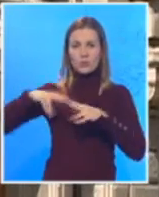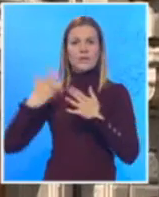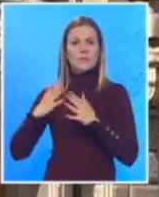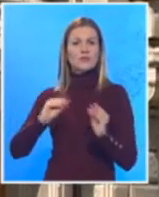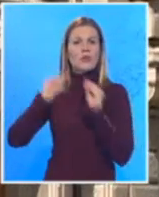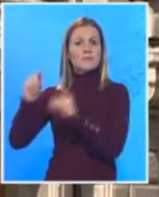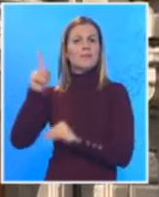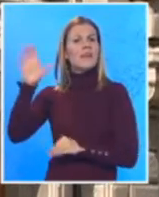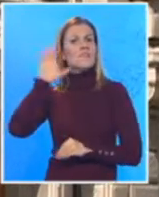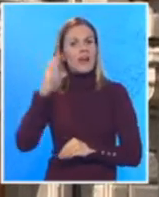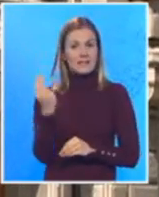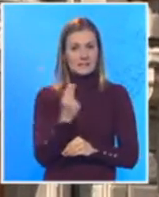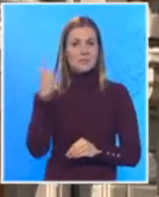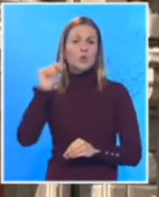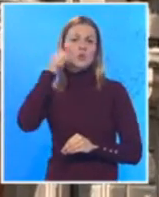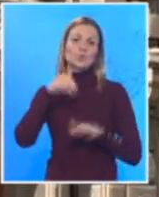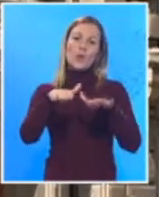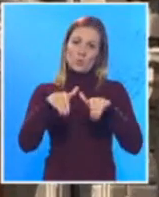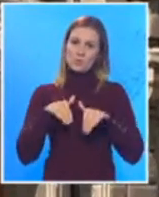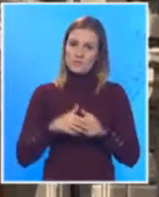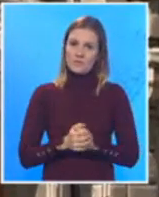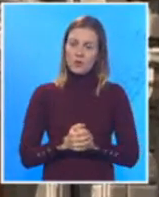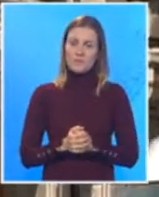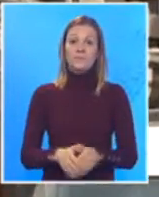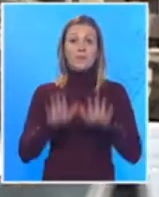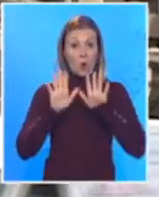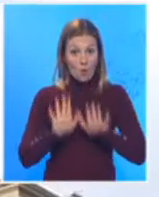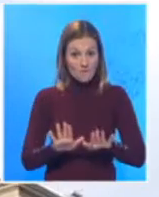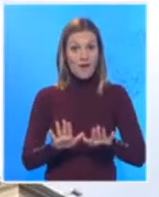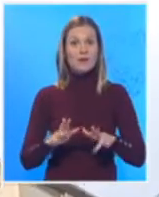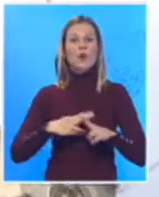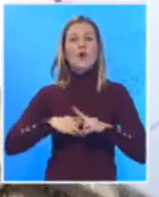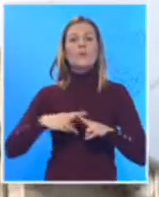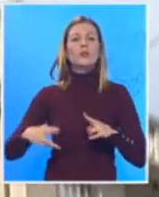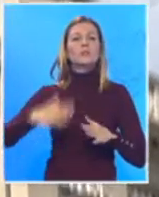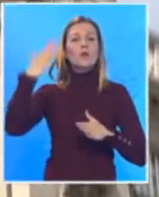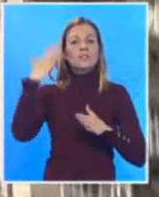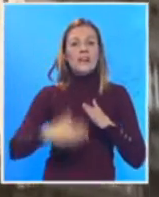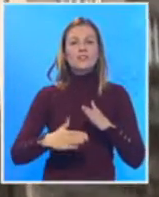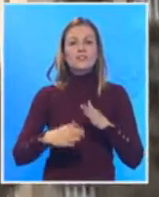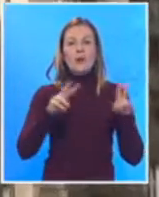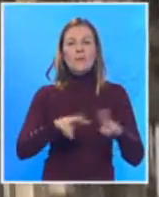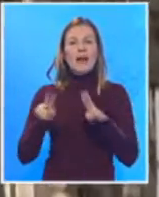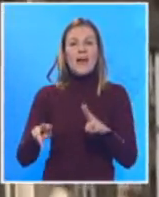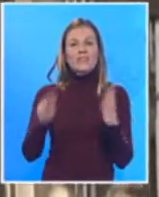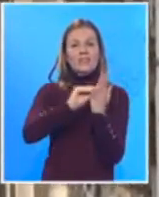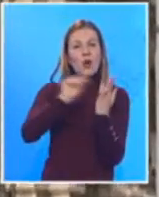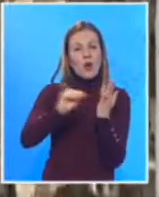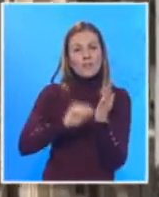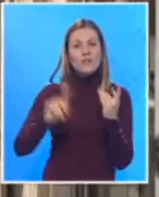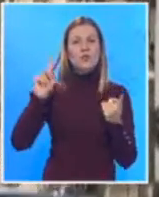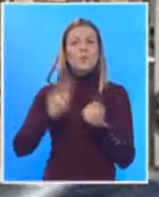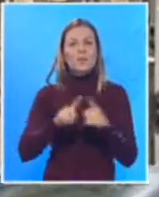vladi Srbije, koje će ih sutra usvojiti. Na ovaj način, kaže Mali, potpuno je završen pravni okvir koji je vezan za implementaciju